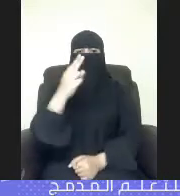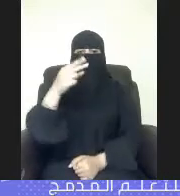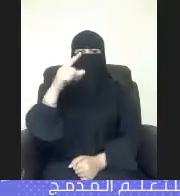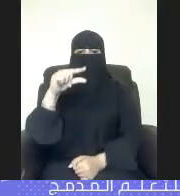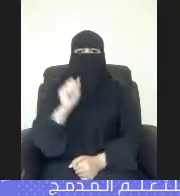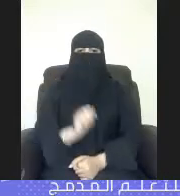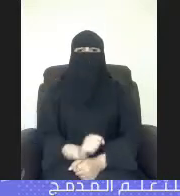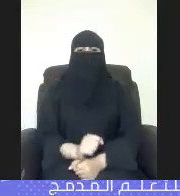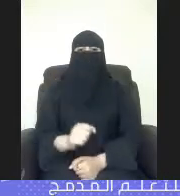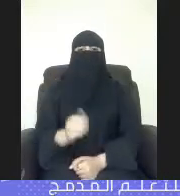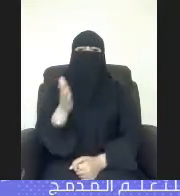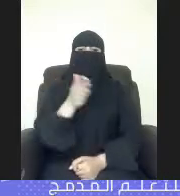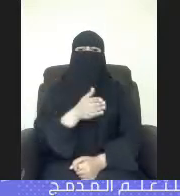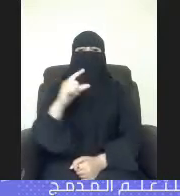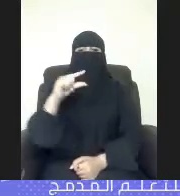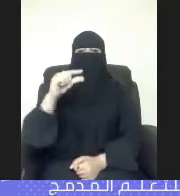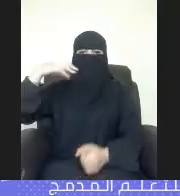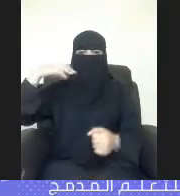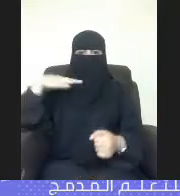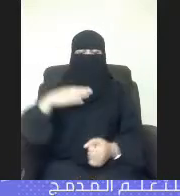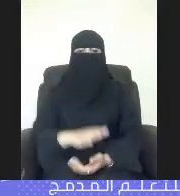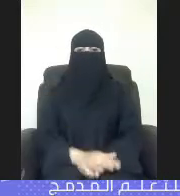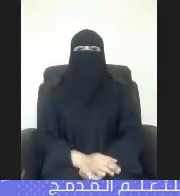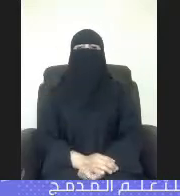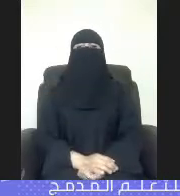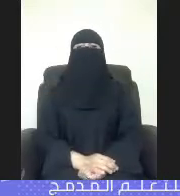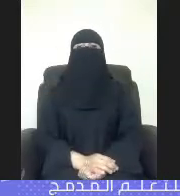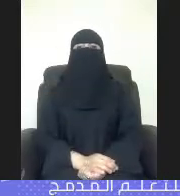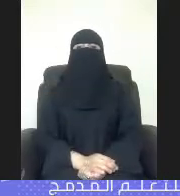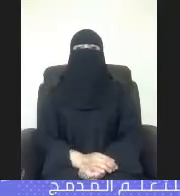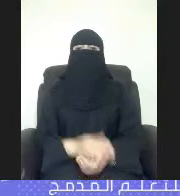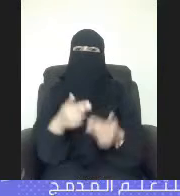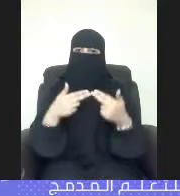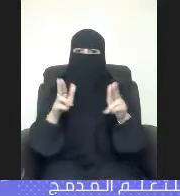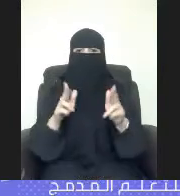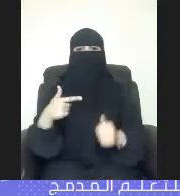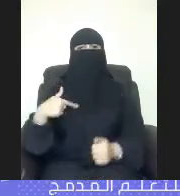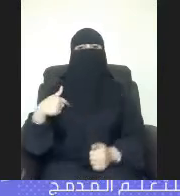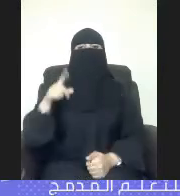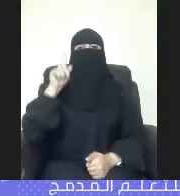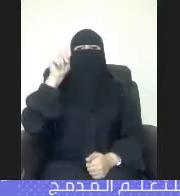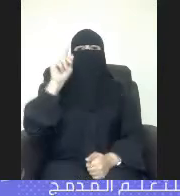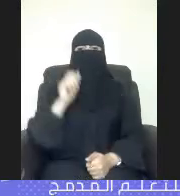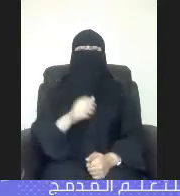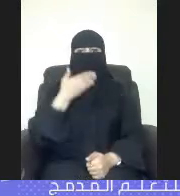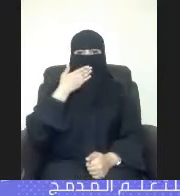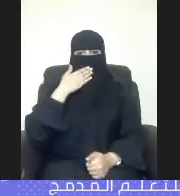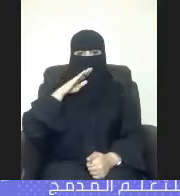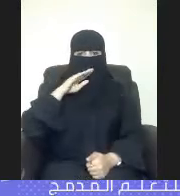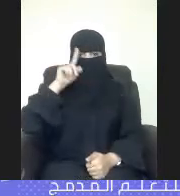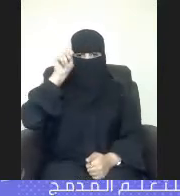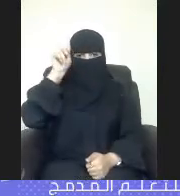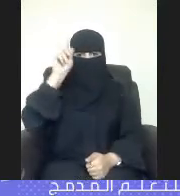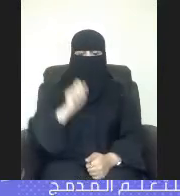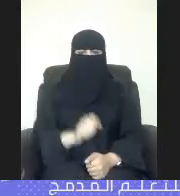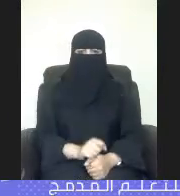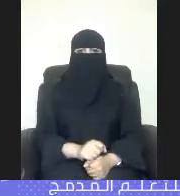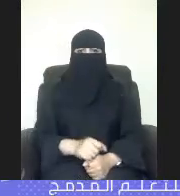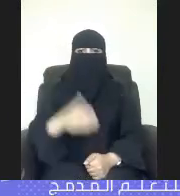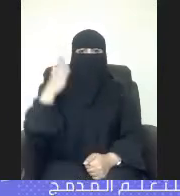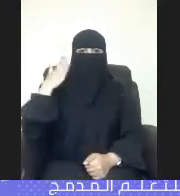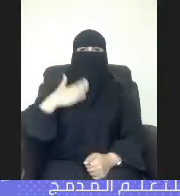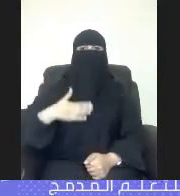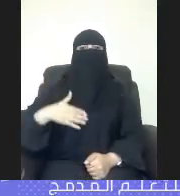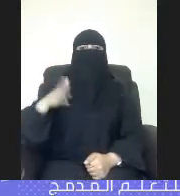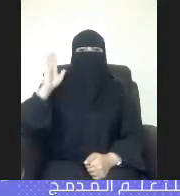السلام عليكم ورحمة الله وبركاته. نبدأ بسم الله، والحمد لله، والصلاة والسلام على أشرف